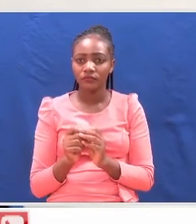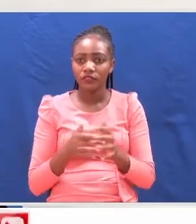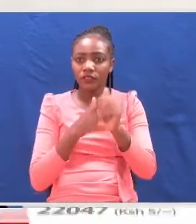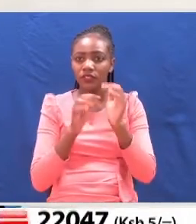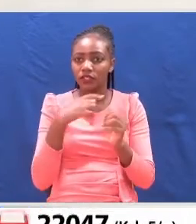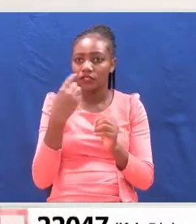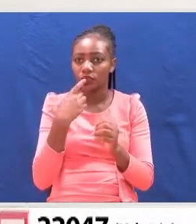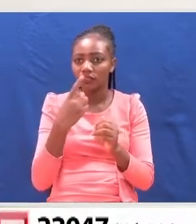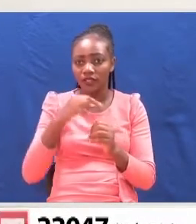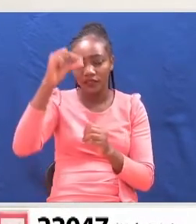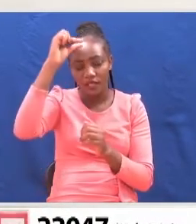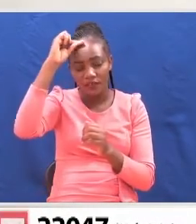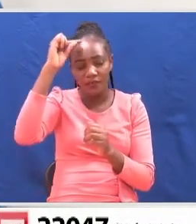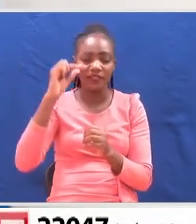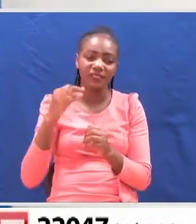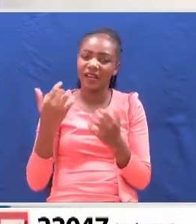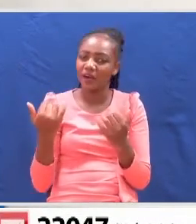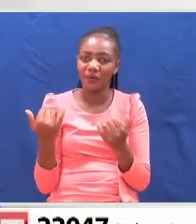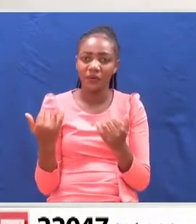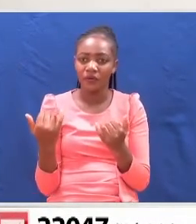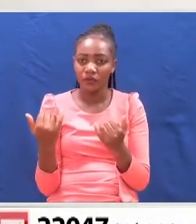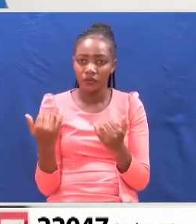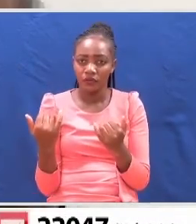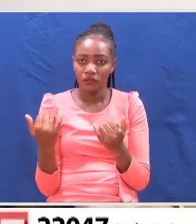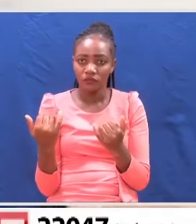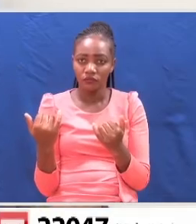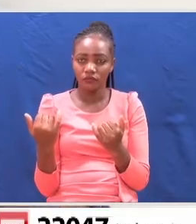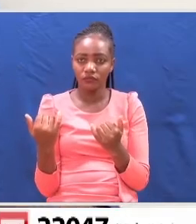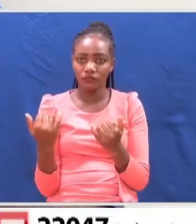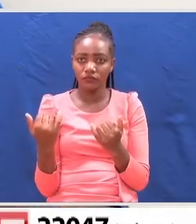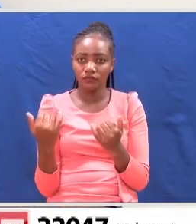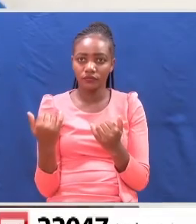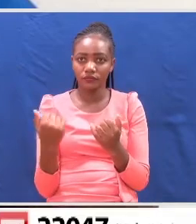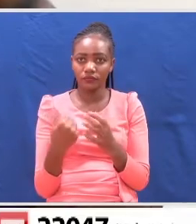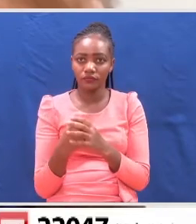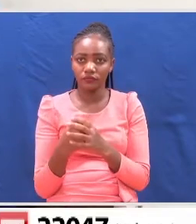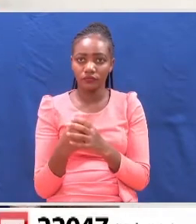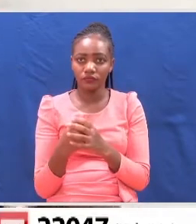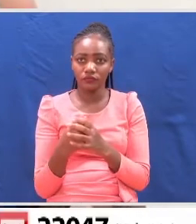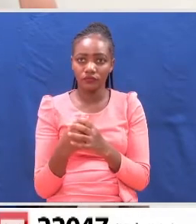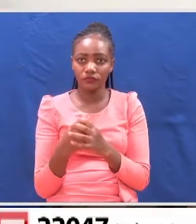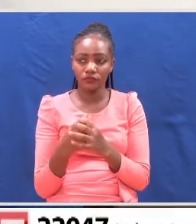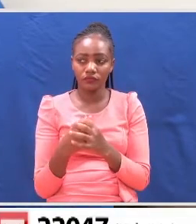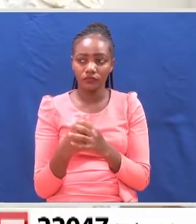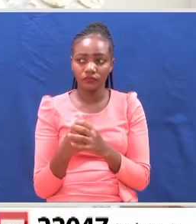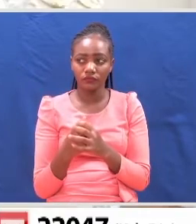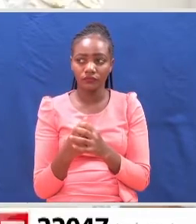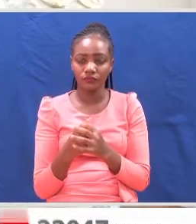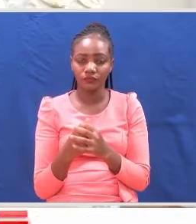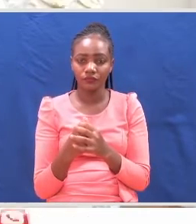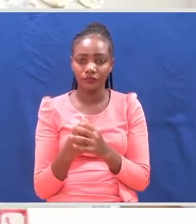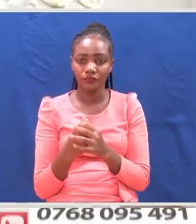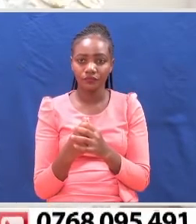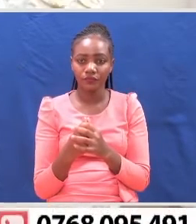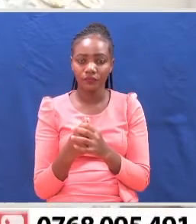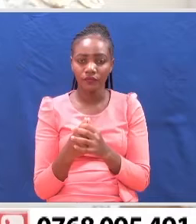ndio serikali sasa ndio wamekuwa kama wapinzani zaidi kuliko wale wapinzani wenyewe. So lakini ni mzuri tukiwa na upinzani fulani.